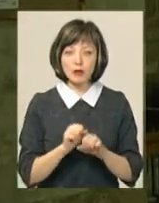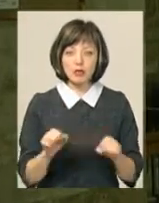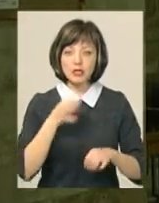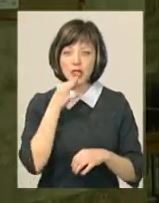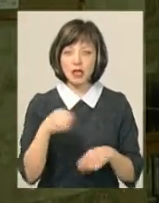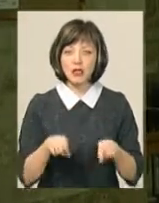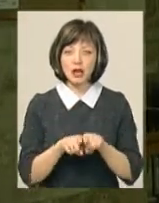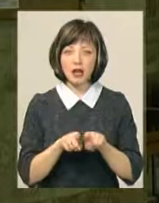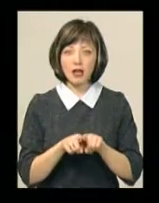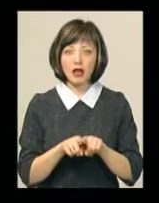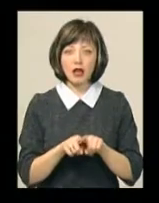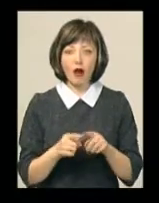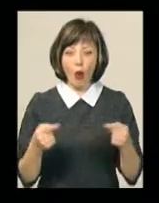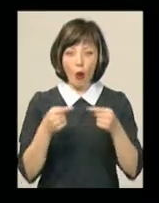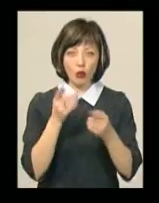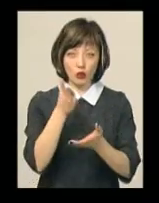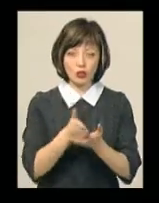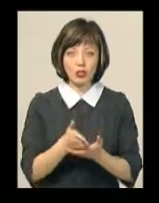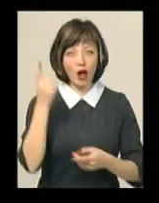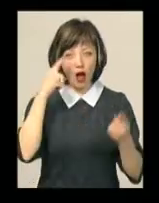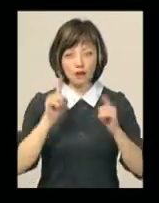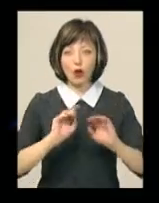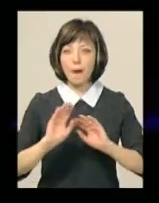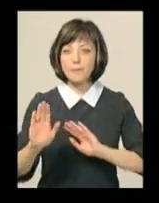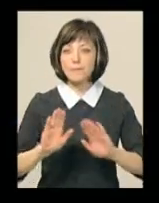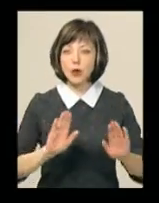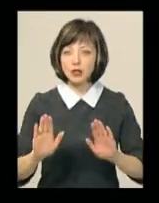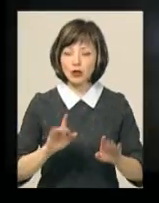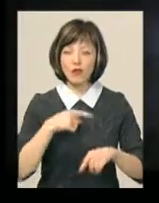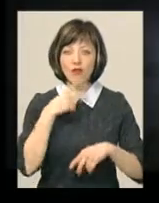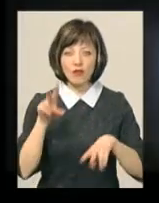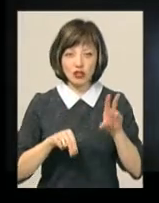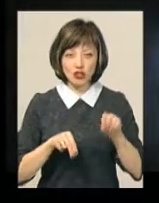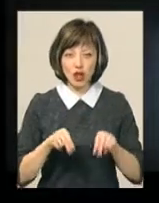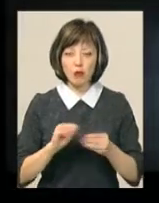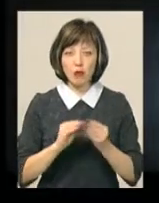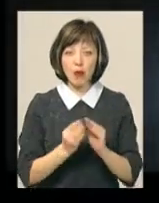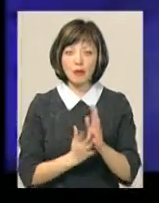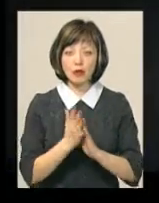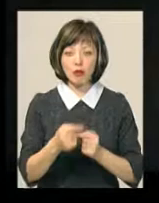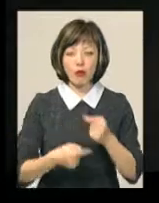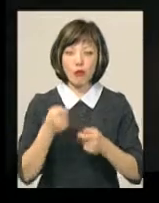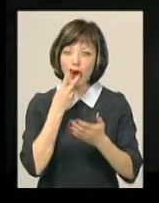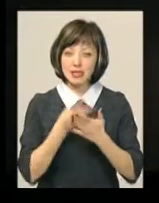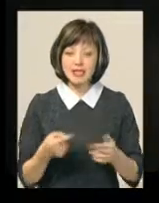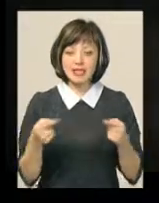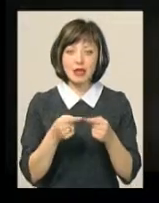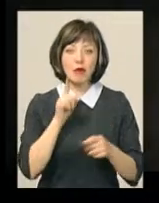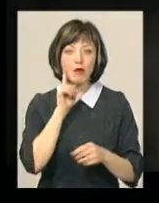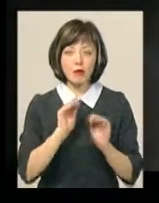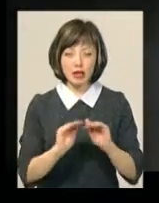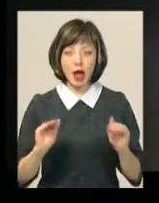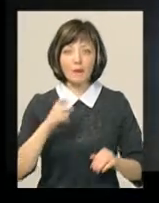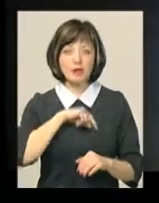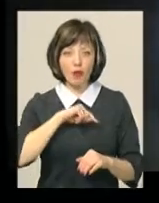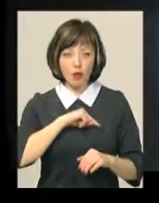що вони такі однозначні. Авторка постановки вважає, що проблеми підростаючого покоління на сцені найкраще зможуть показати саме підлітки. А